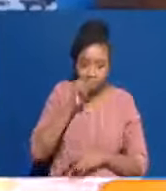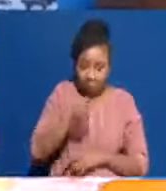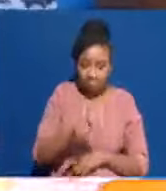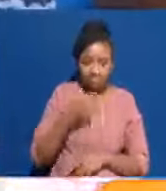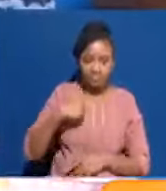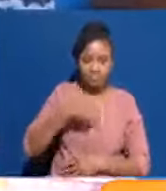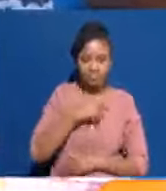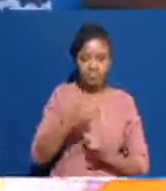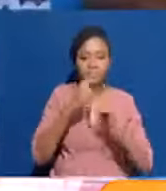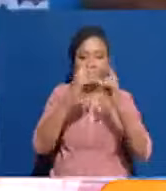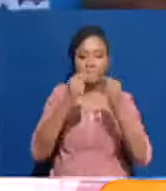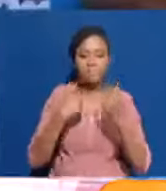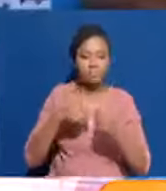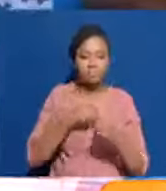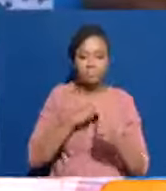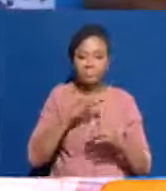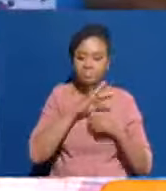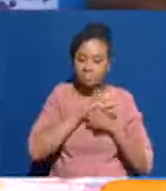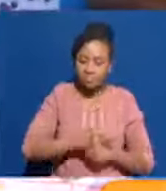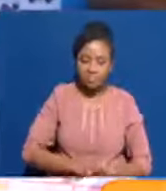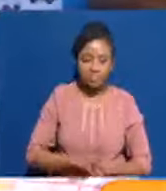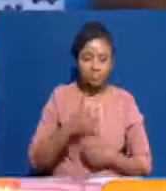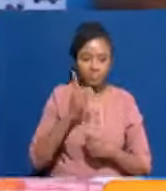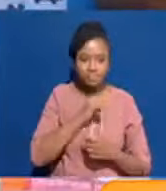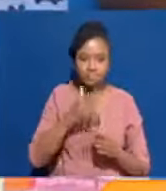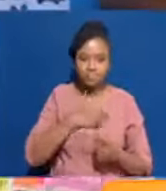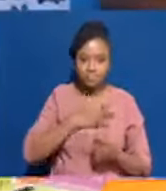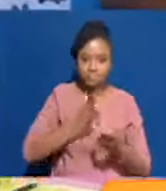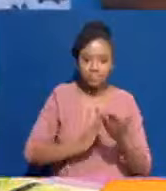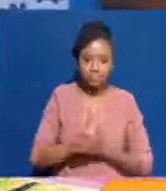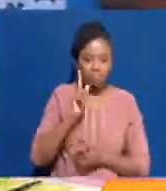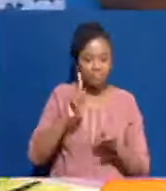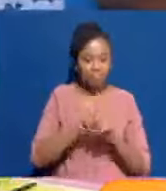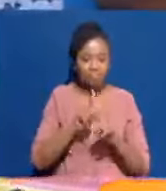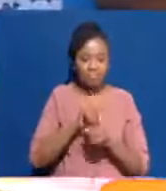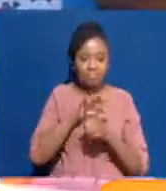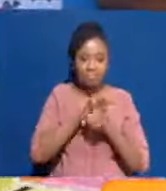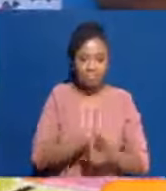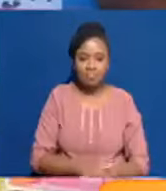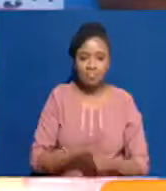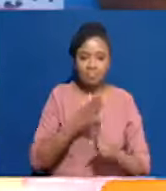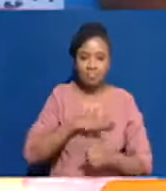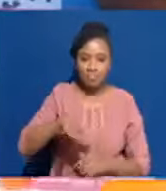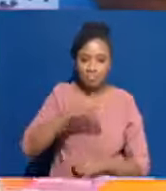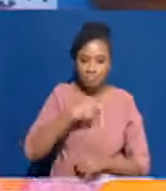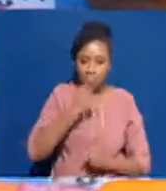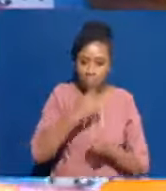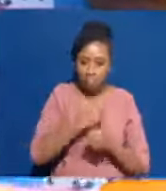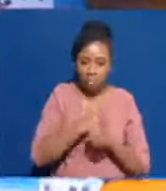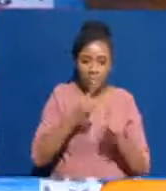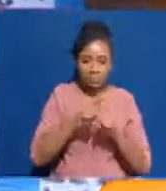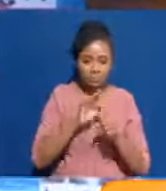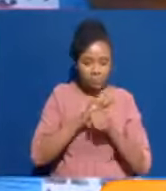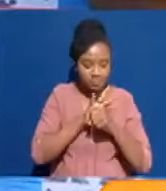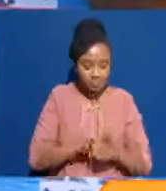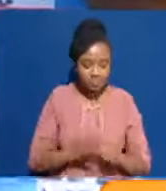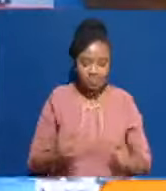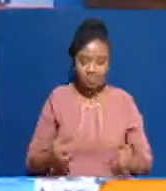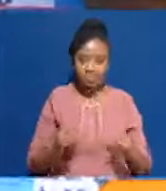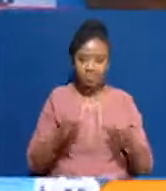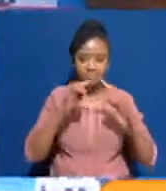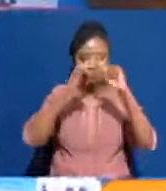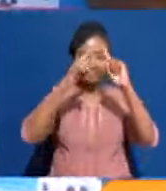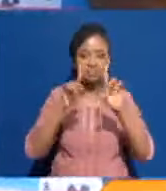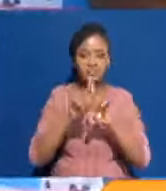sisi tunasema tayari tumedhulumiwa, haki zetu pia zimedhulumiwa, mahali tunapofanya kazi na dhuluma zimezidi, nasi